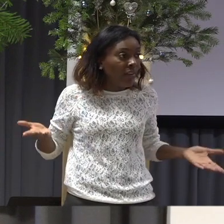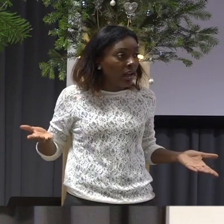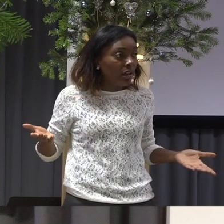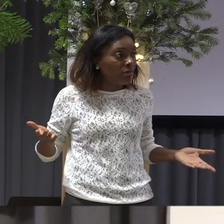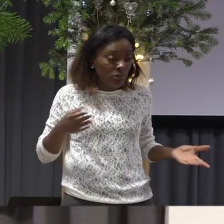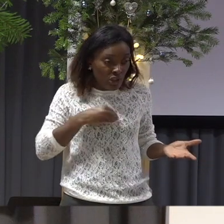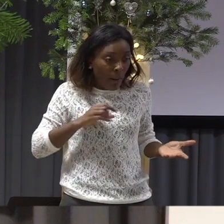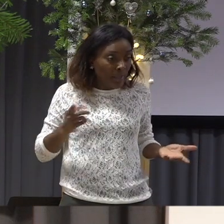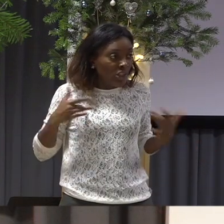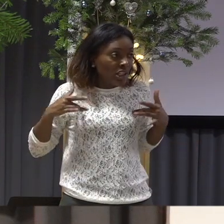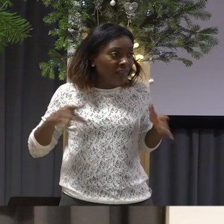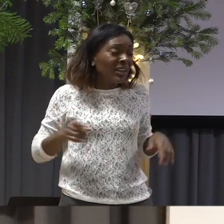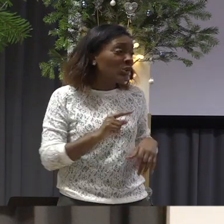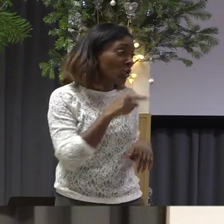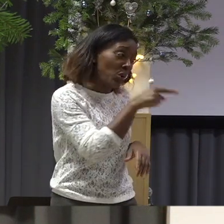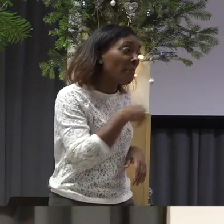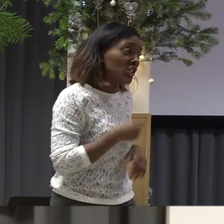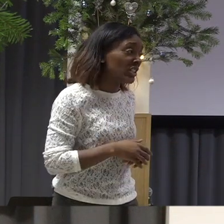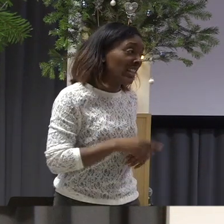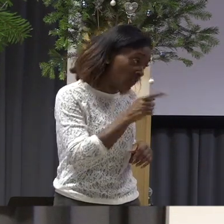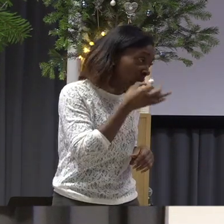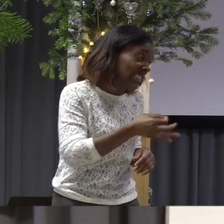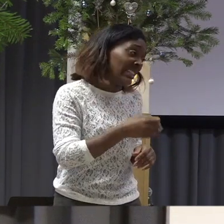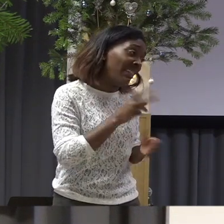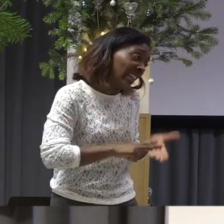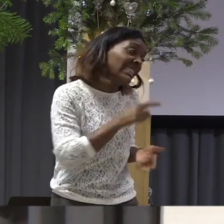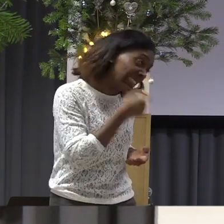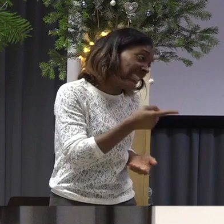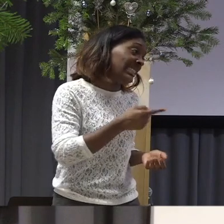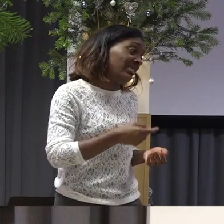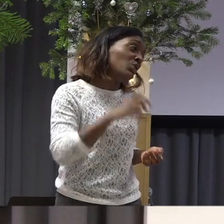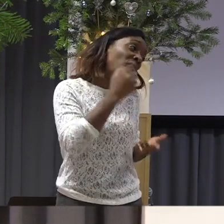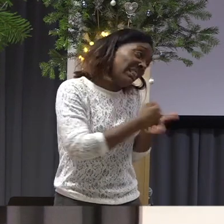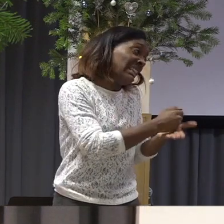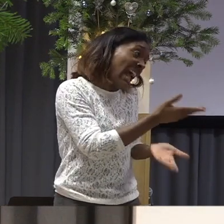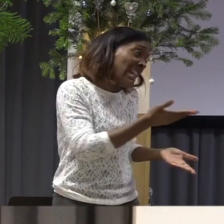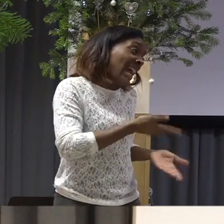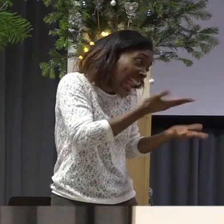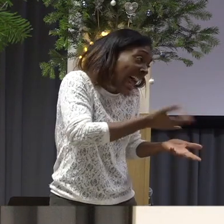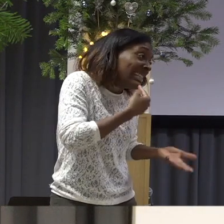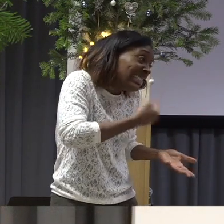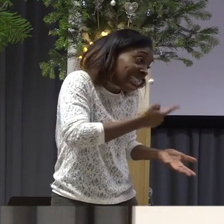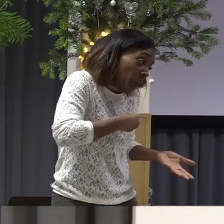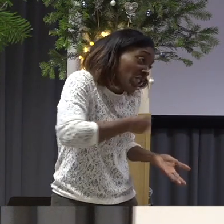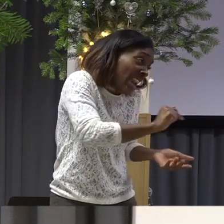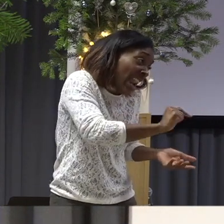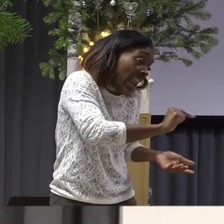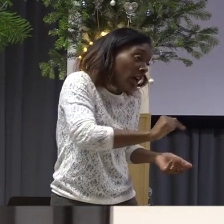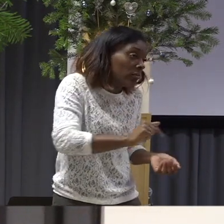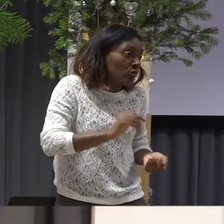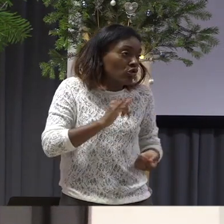péché. Il dit, mais non, vous aussi. Vous y mêlez. Qu'est-ce qui se passe? Jusqu'à ce